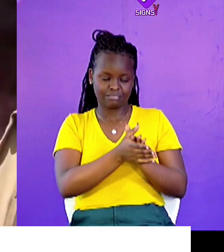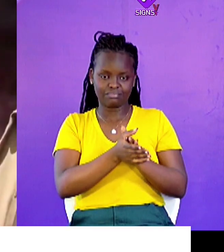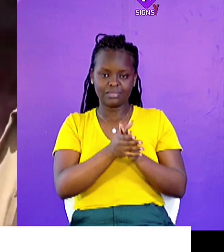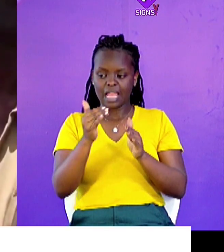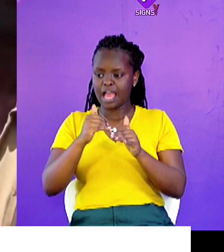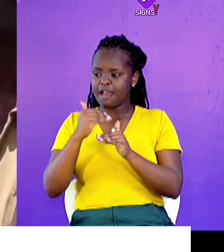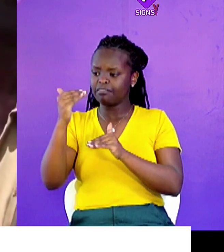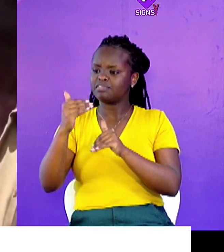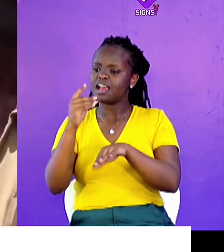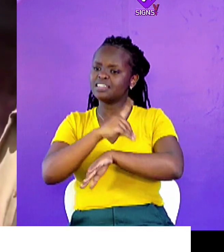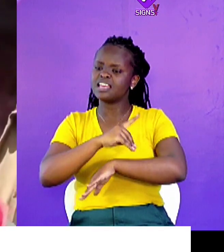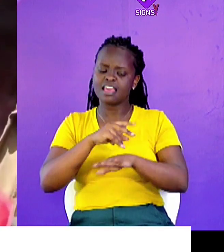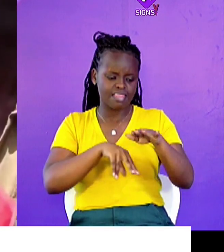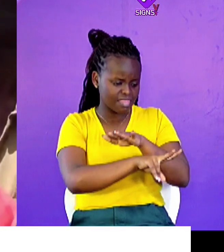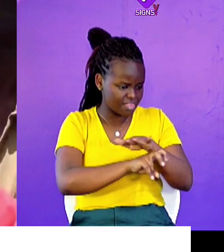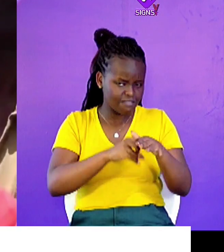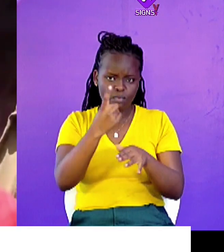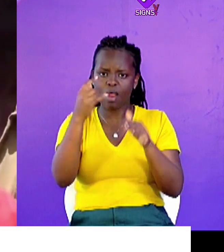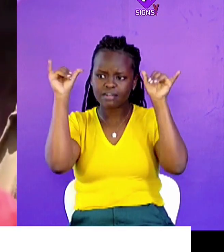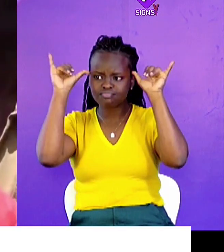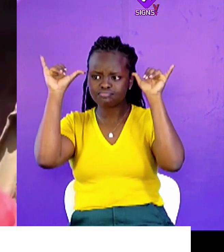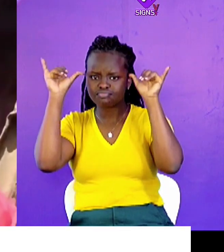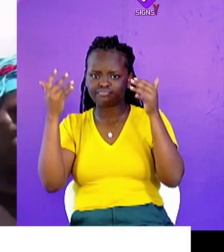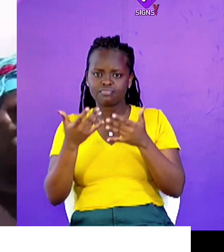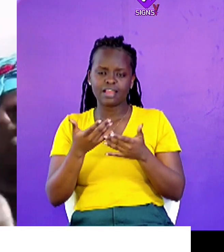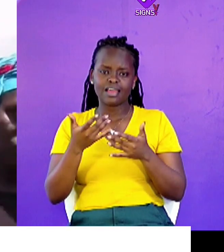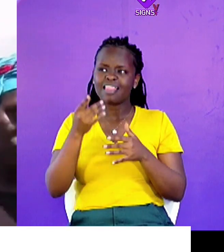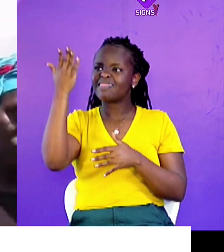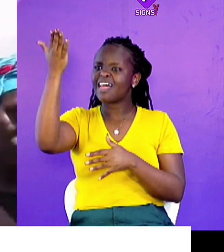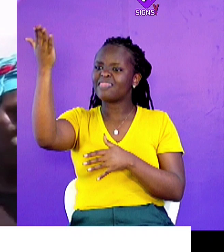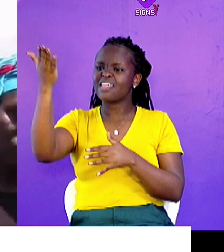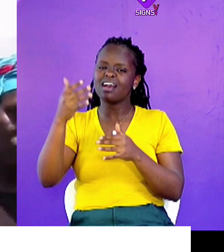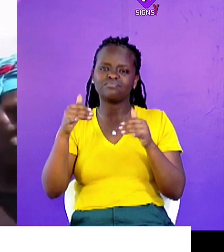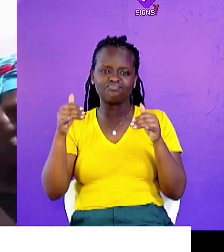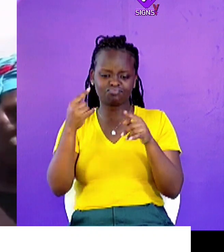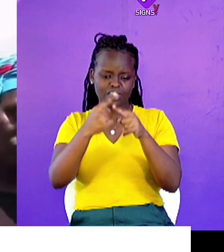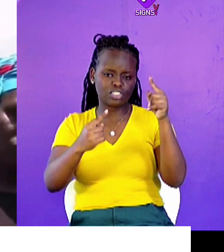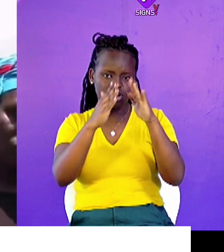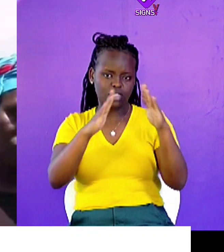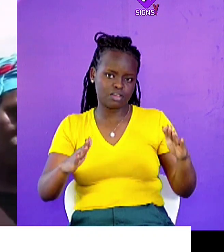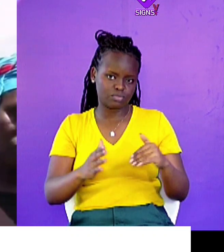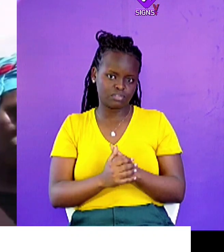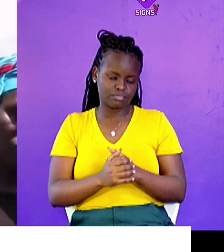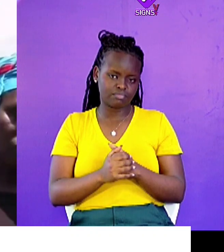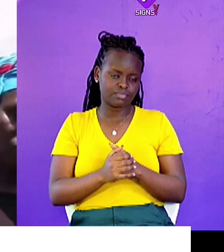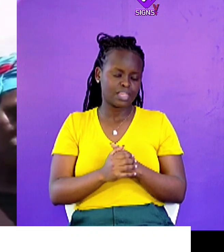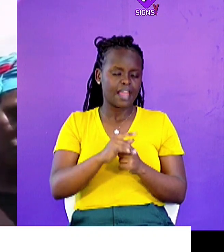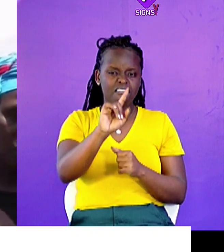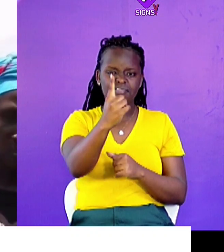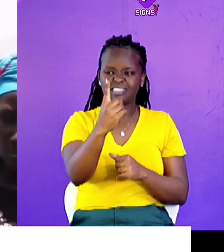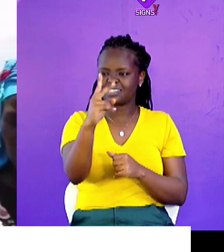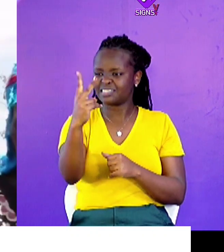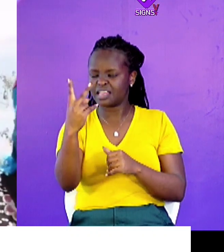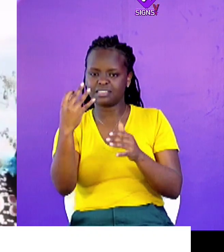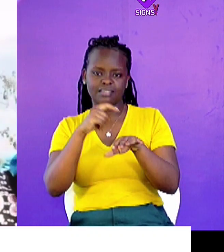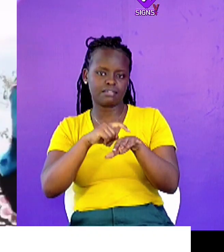kukaibiwa kadume kengine kalienda kuchikiwa huko pande ya Githinjiro. Imekuwa ikihappen si mara ya kwanza, si mara ya pili, si mara ya tatu. Venye